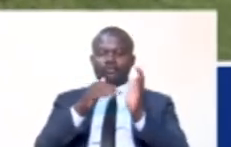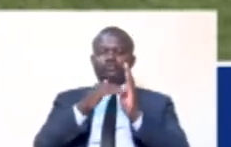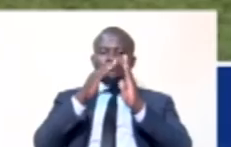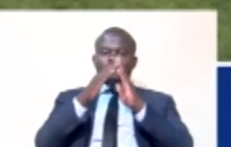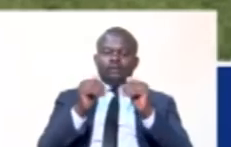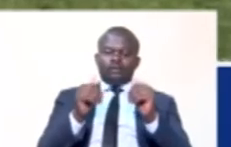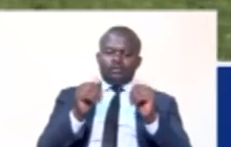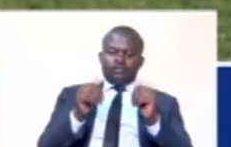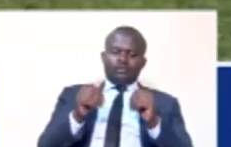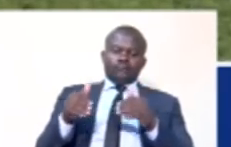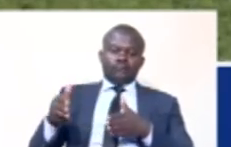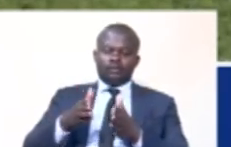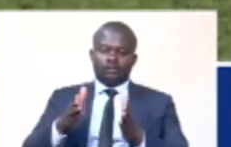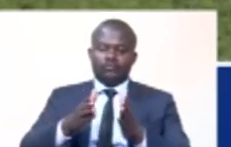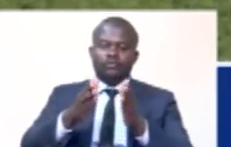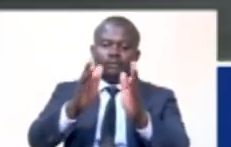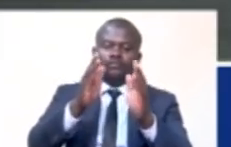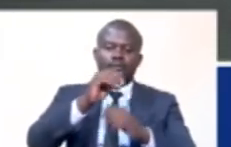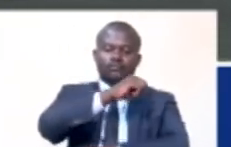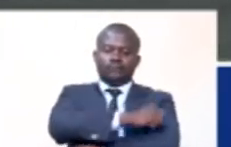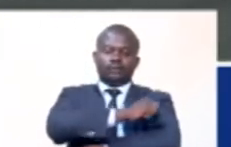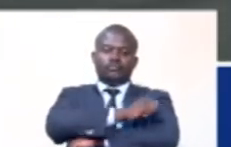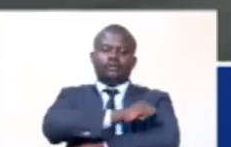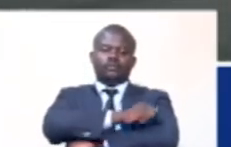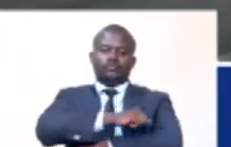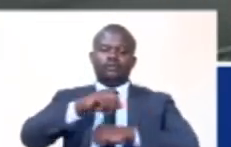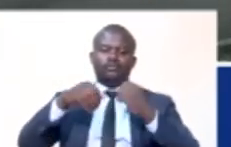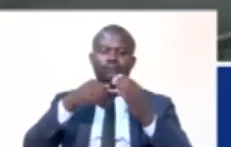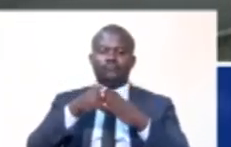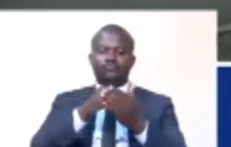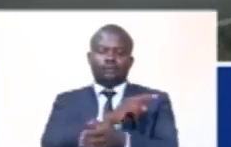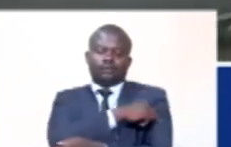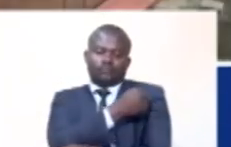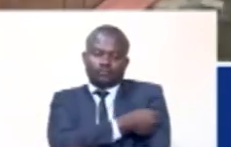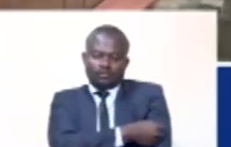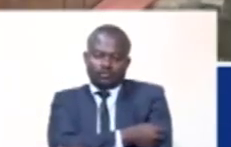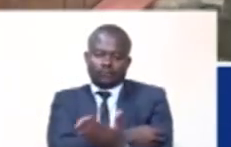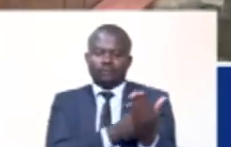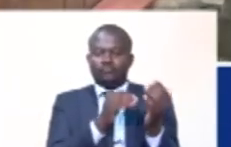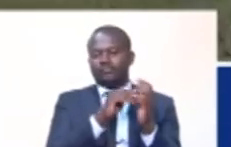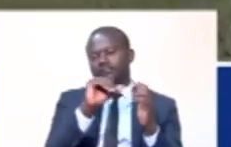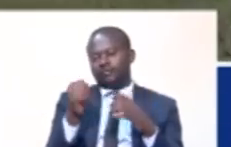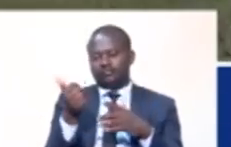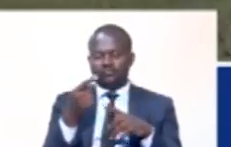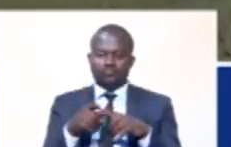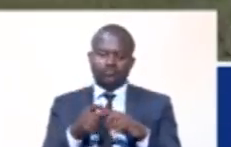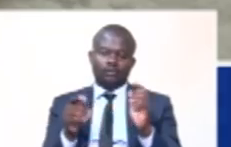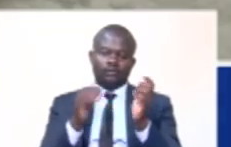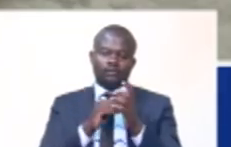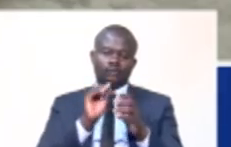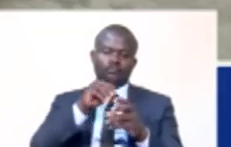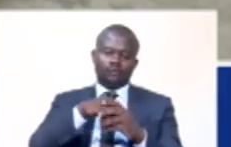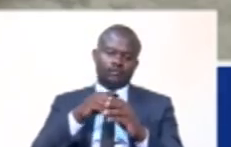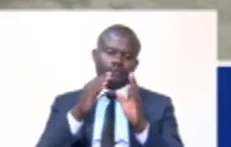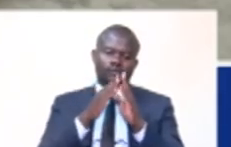nk'inyubako, imihanda, amashuri, amavuriro n'ibindi byashyizwe muri iyo